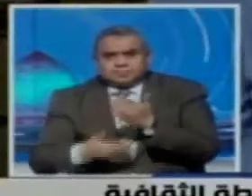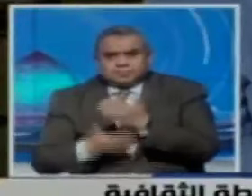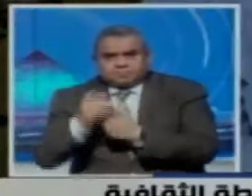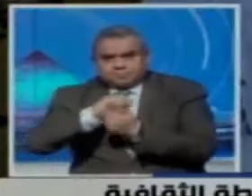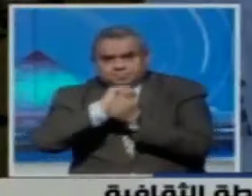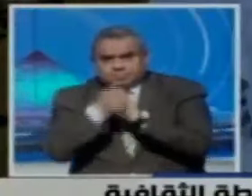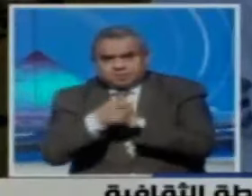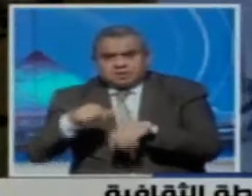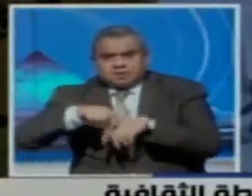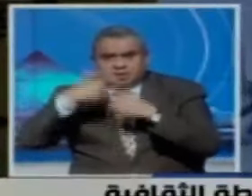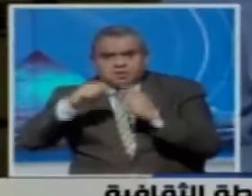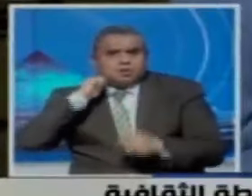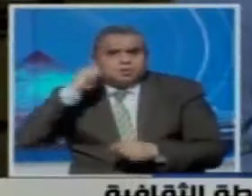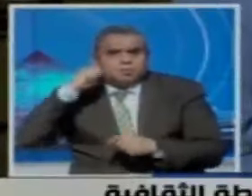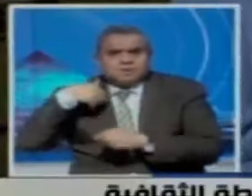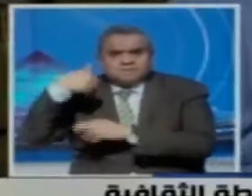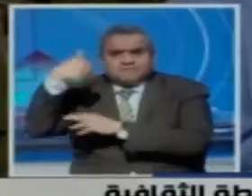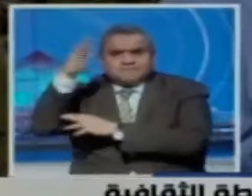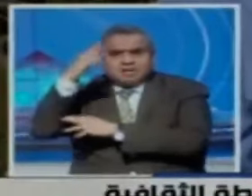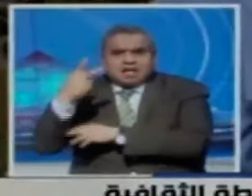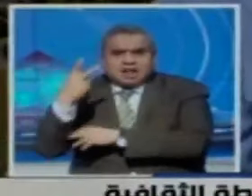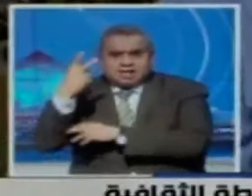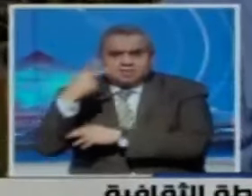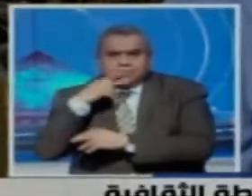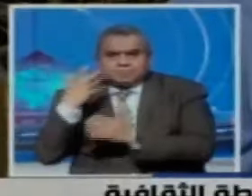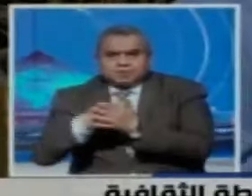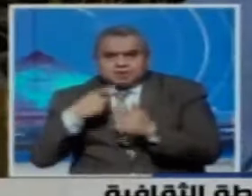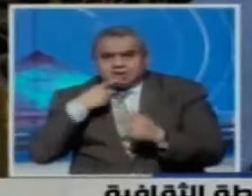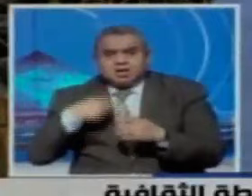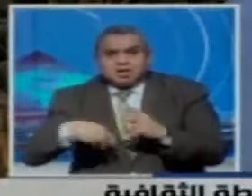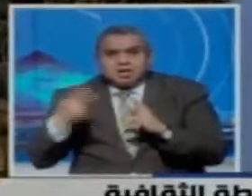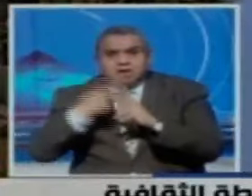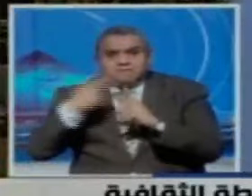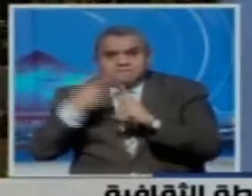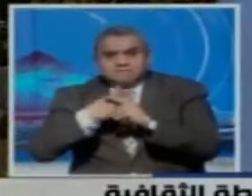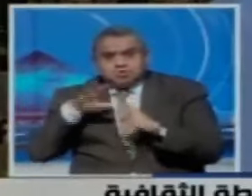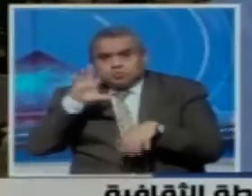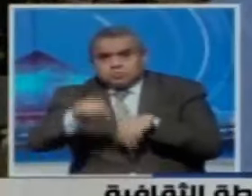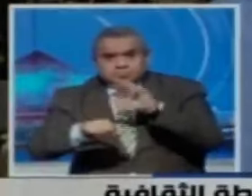مدينة العالمين. أنا عند الأقبال بقى 100% دلوقتي حاليا.